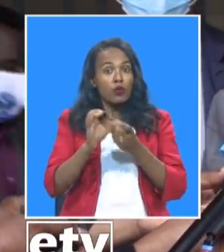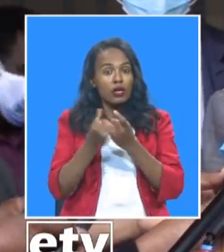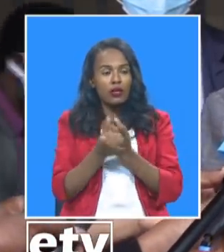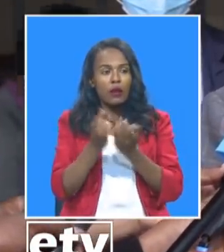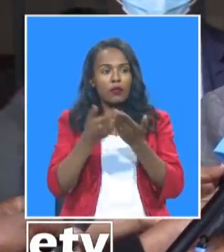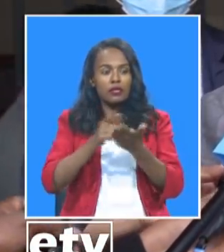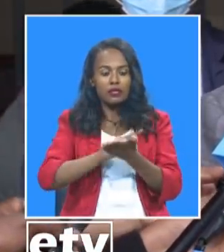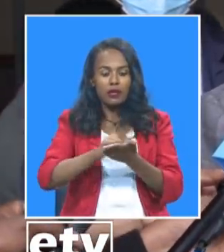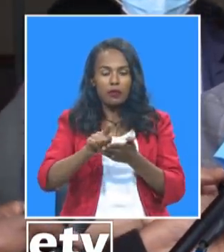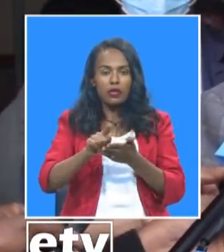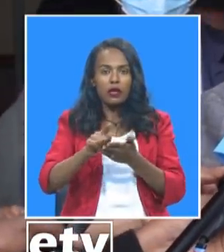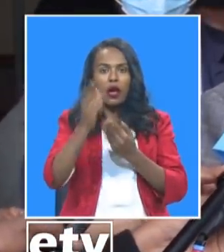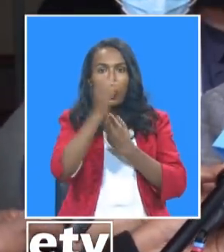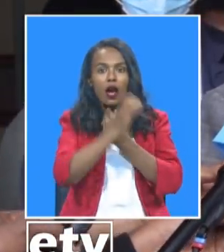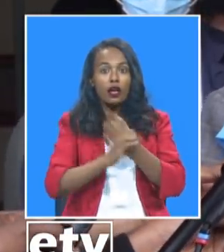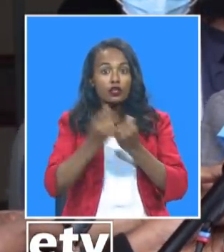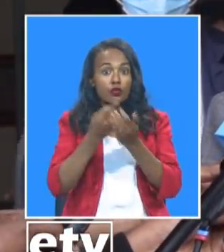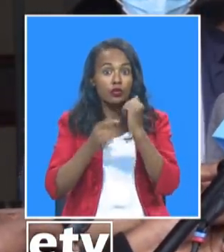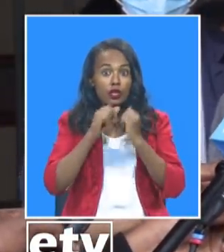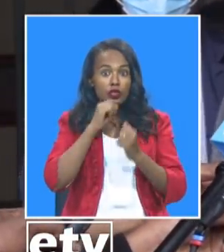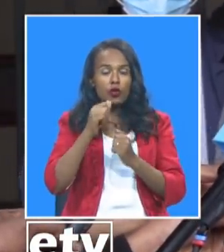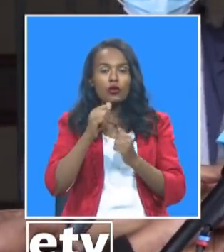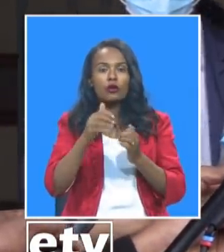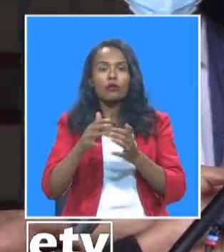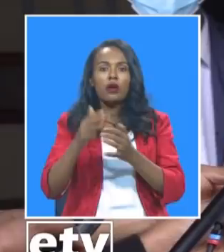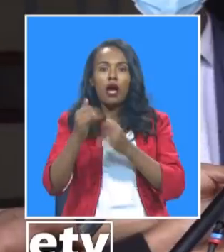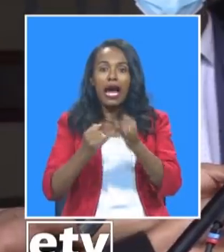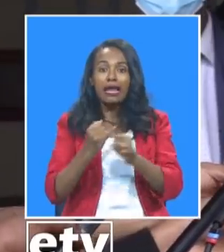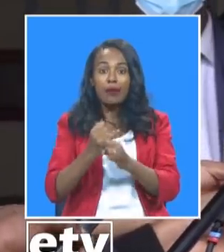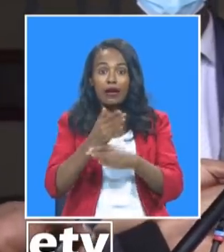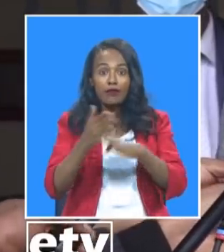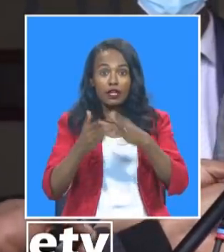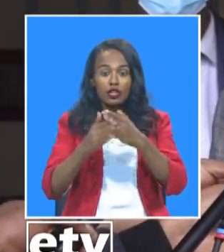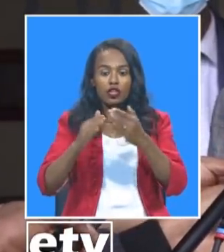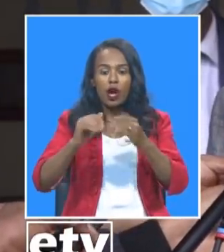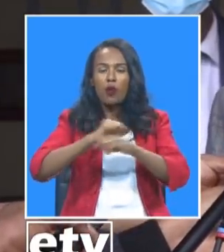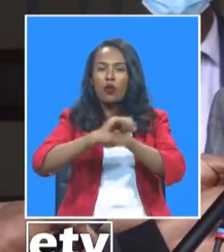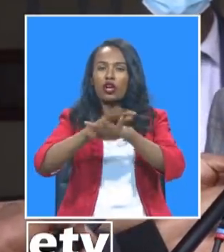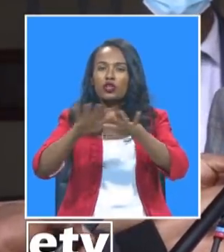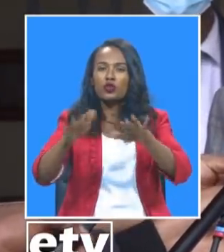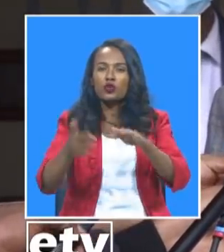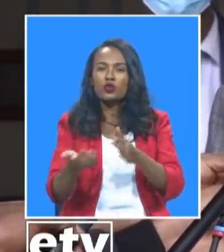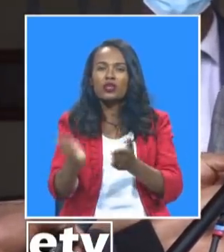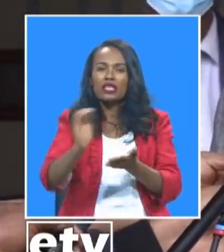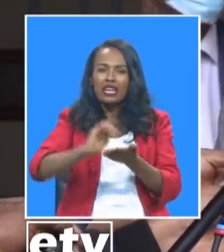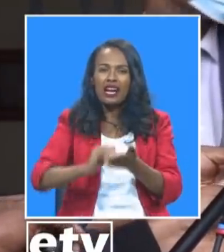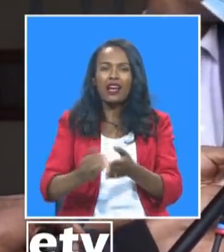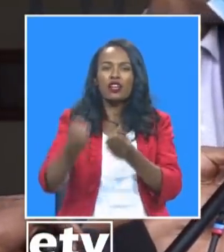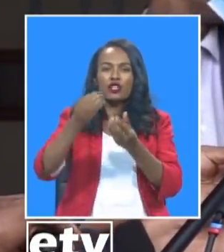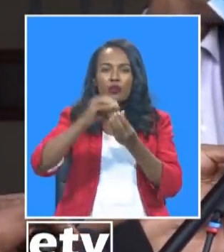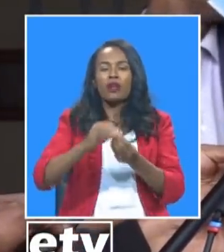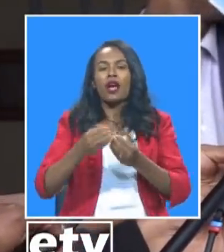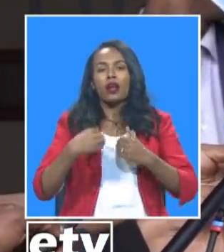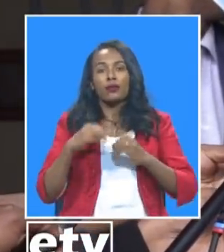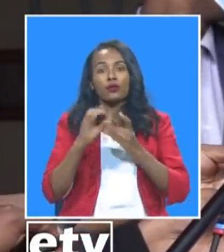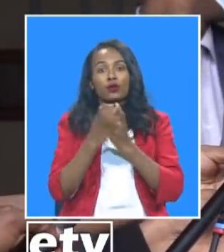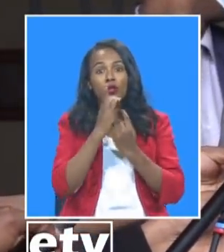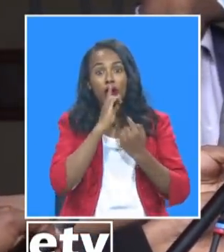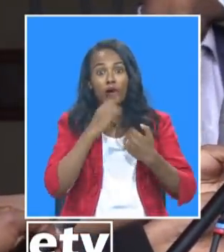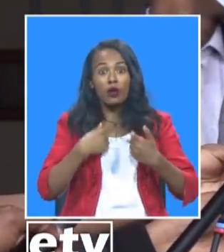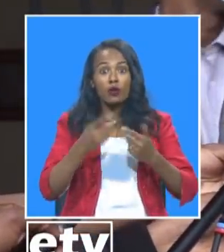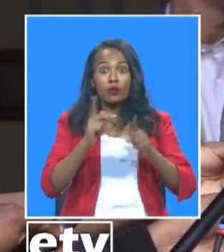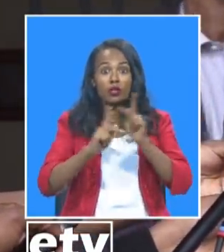በዚህ ሳምንት በአገራችን ብቻ ሳይሆን በዓለም አቀፍ ደረጃ ወረርሽኙ እንደገና ያገረሸ እየጨመረ ያለበት ሁኔታ ስላለ